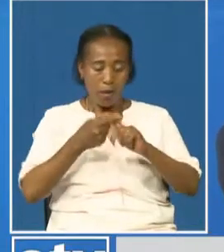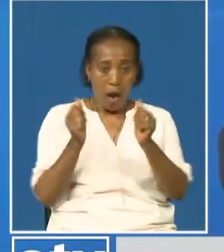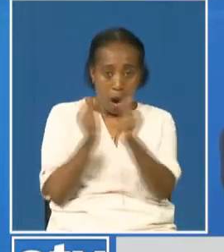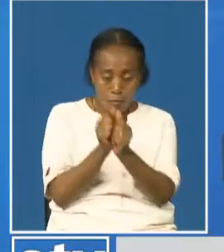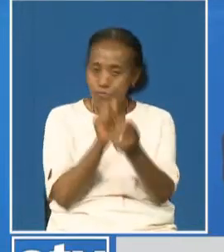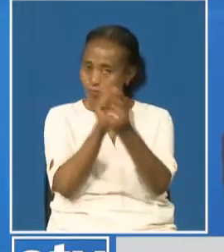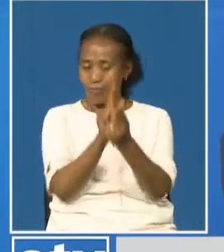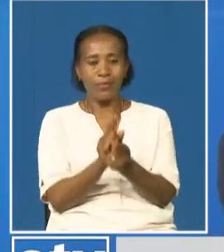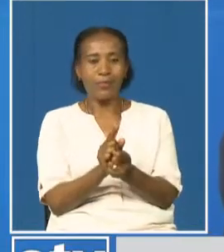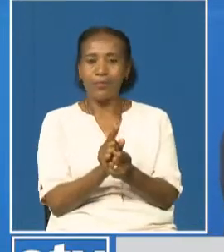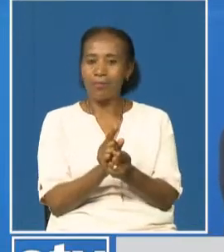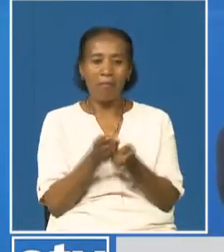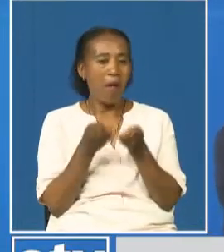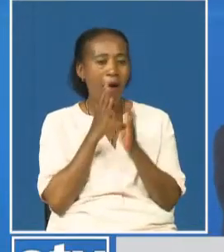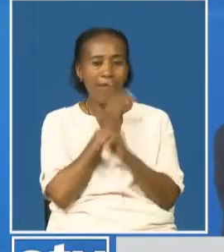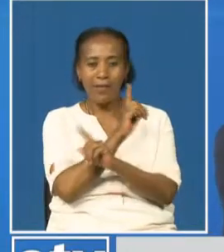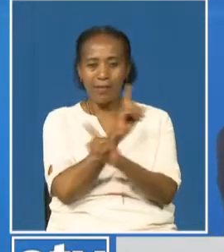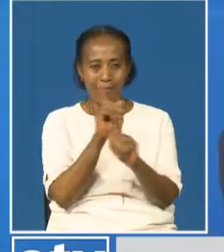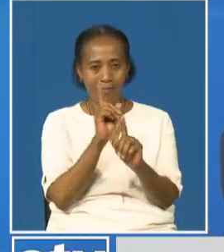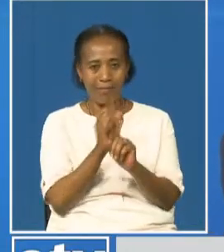ጋር እንድገናኙ አይፈቅድም